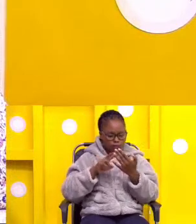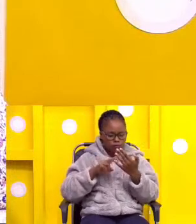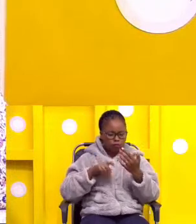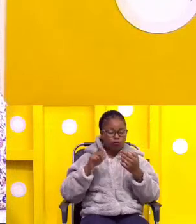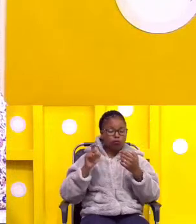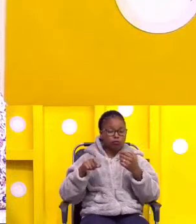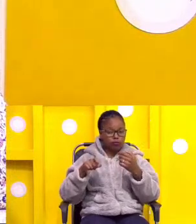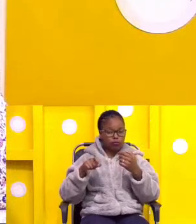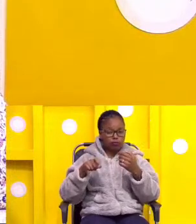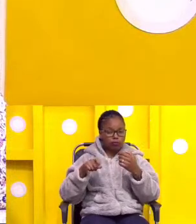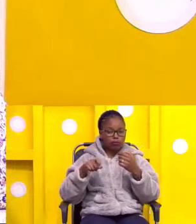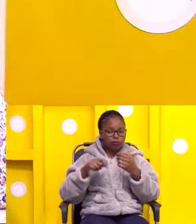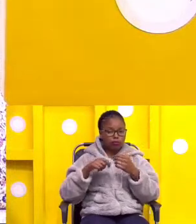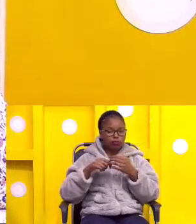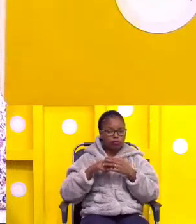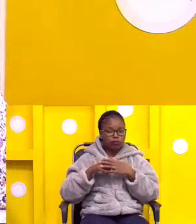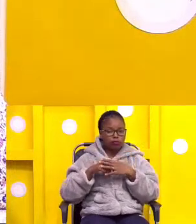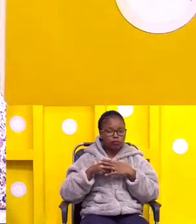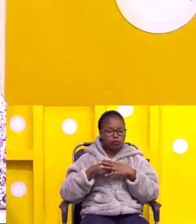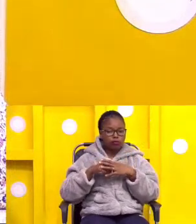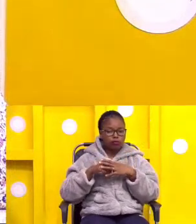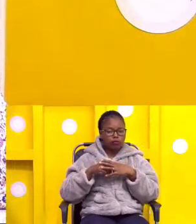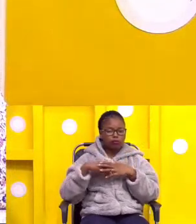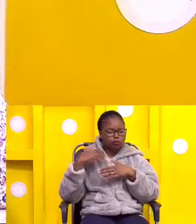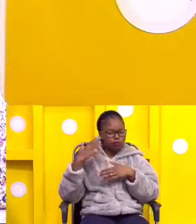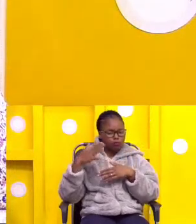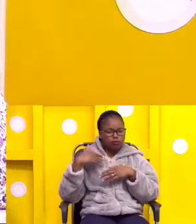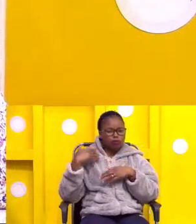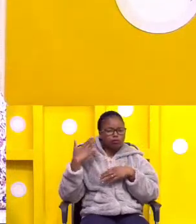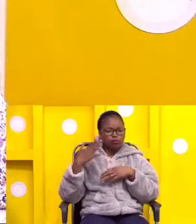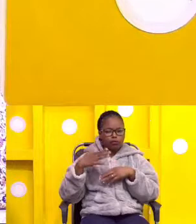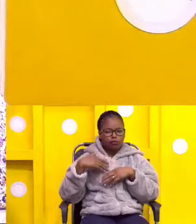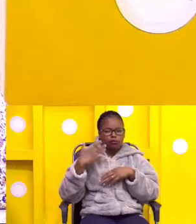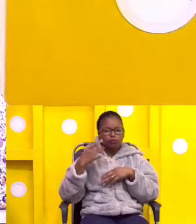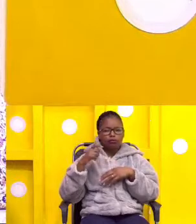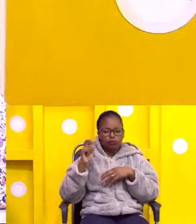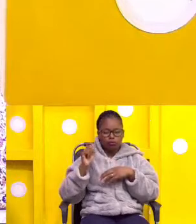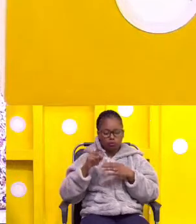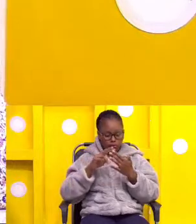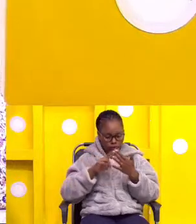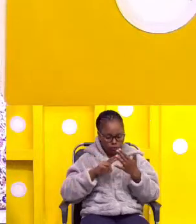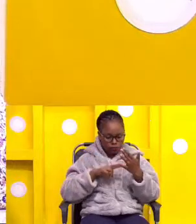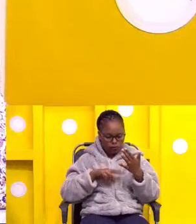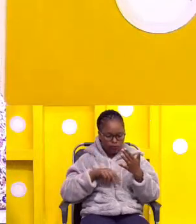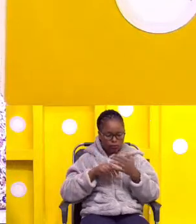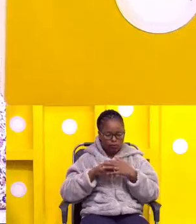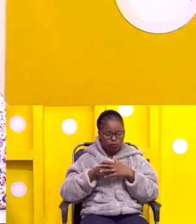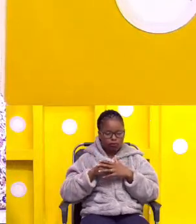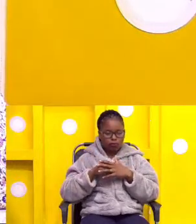tiguo ariũ na ithe witũ. O mũthenya o mũthenya o mũthenya tũkoragwo tũgĩthoma.